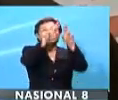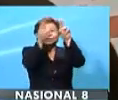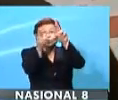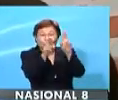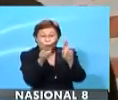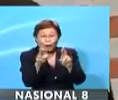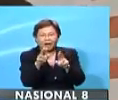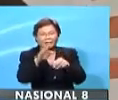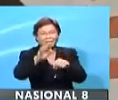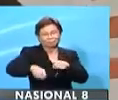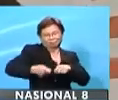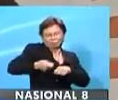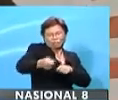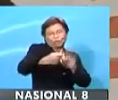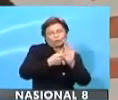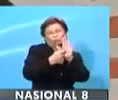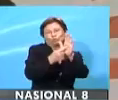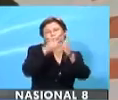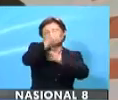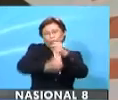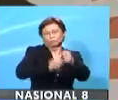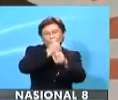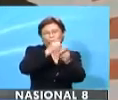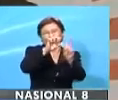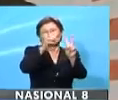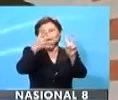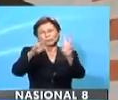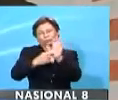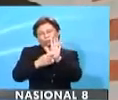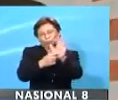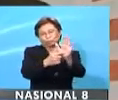tonjolkan pada tahun ini kerana